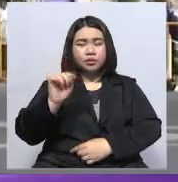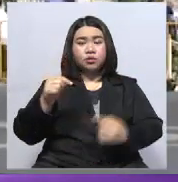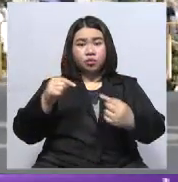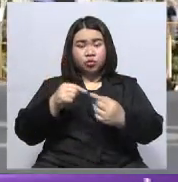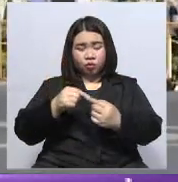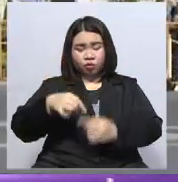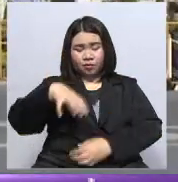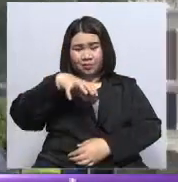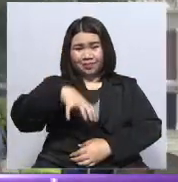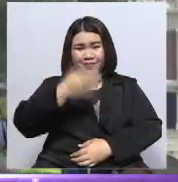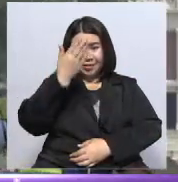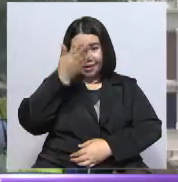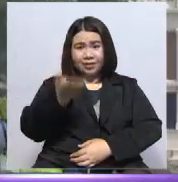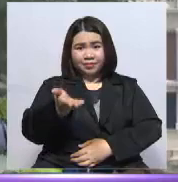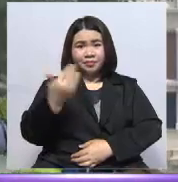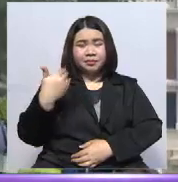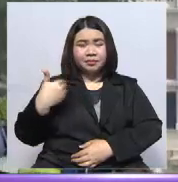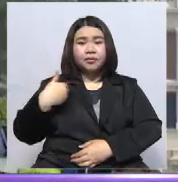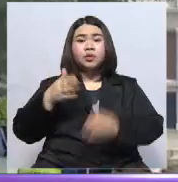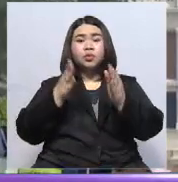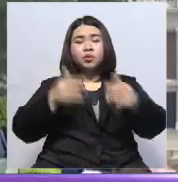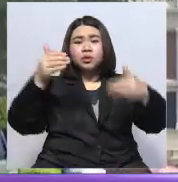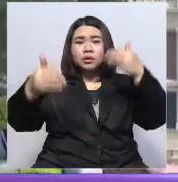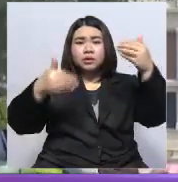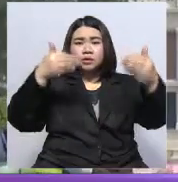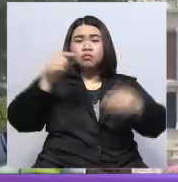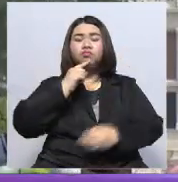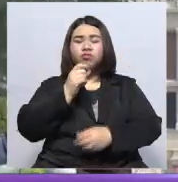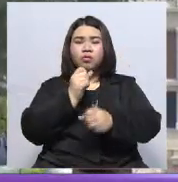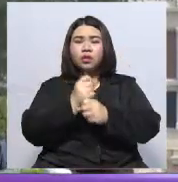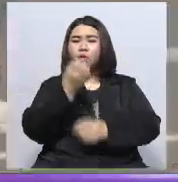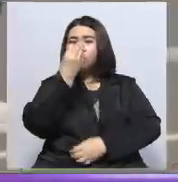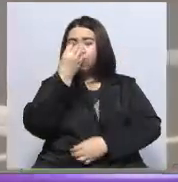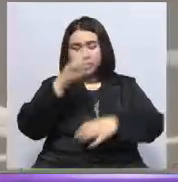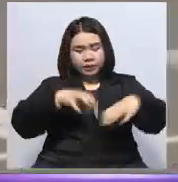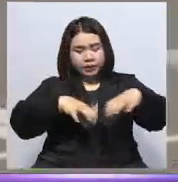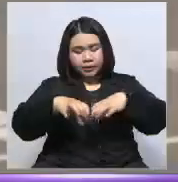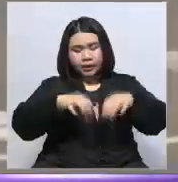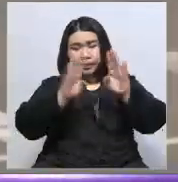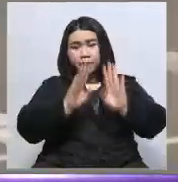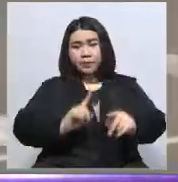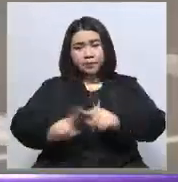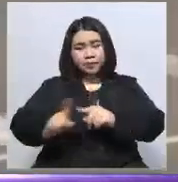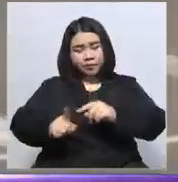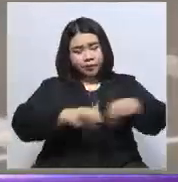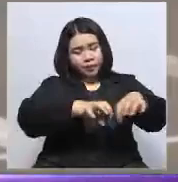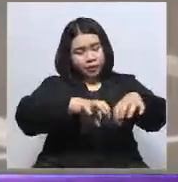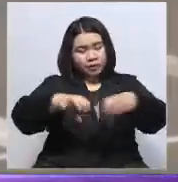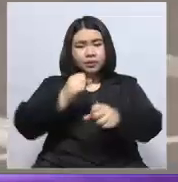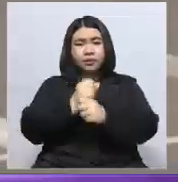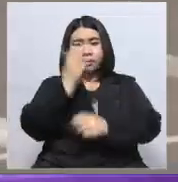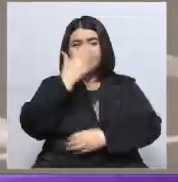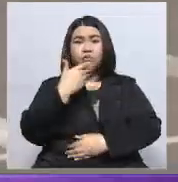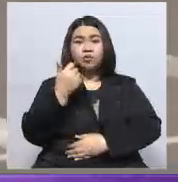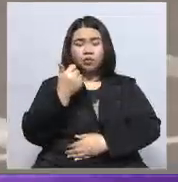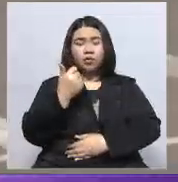านพระราชวังดุสิตตรงนี้ค่ะเพราะทางผู้จัดงานได้เนรมิตให้เป็นสวนดอกไม้หลากหลายพันธุ์จัดประดับตกแต่งอย่างสวยงามเ